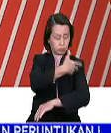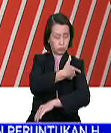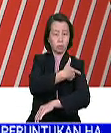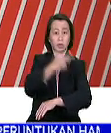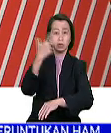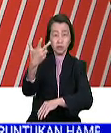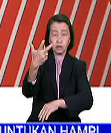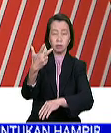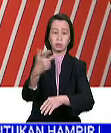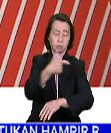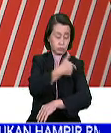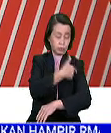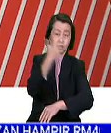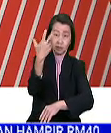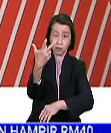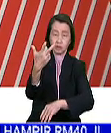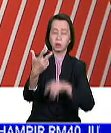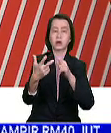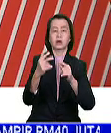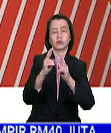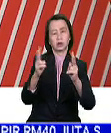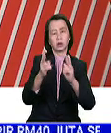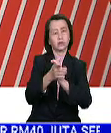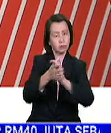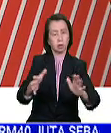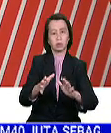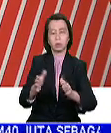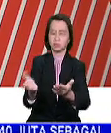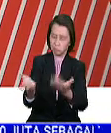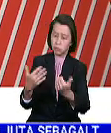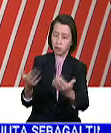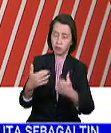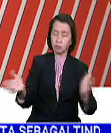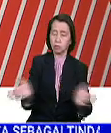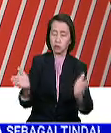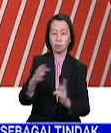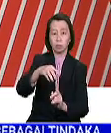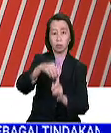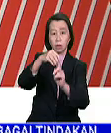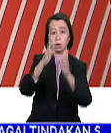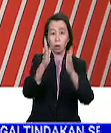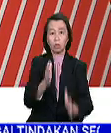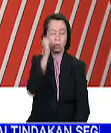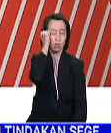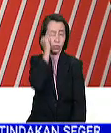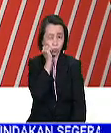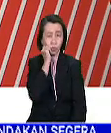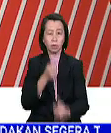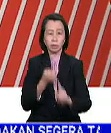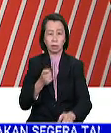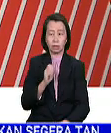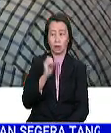selamat dan sangat-sangat digalakkan untuk melindungi terutamanya orang tua daripada kesan